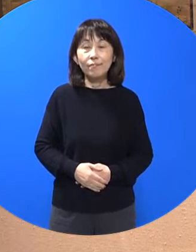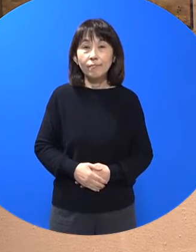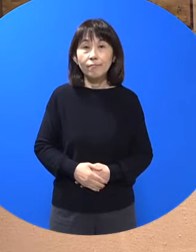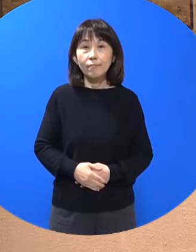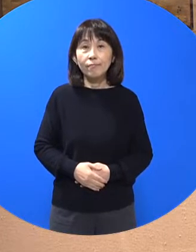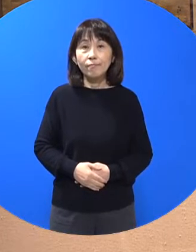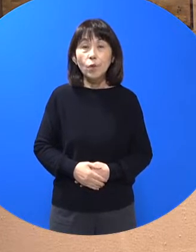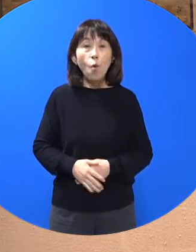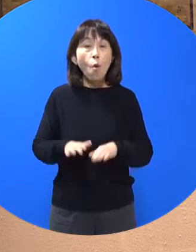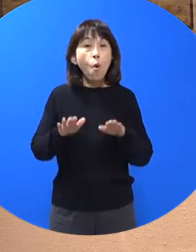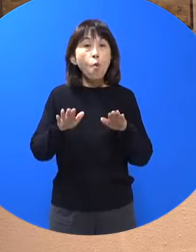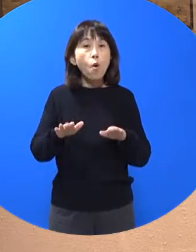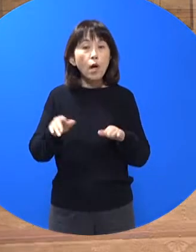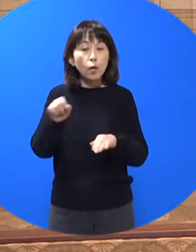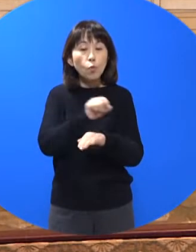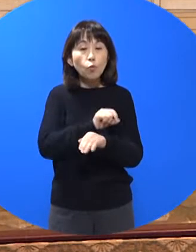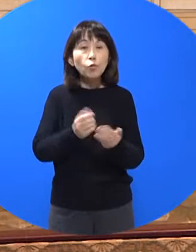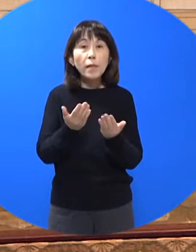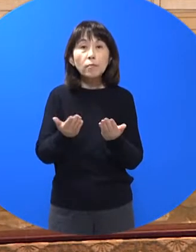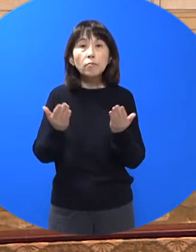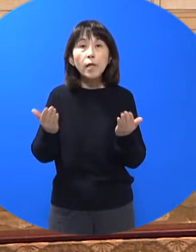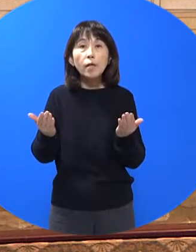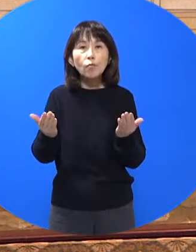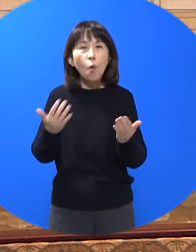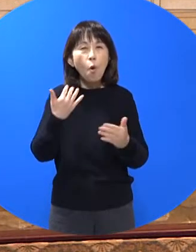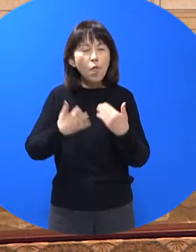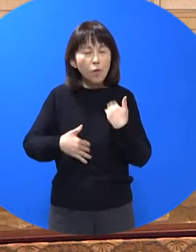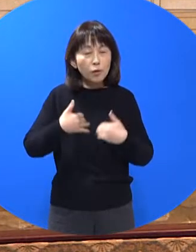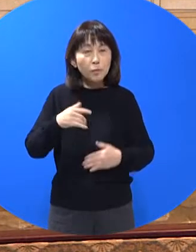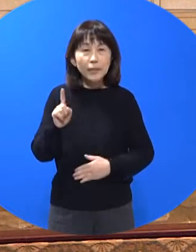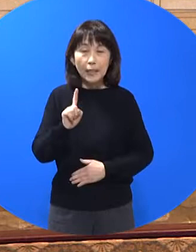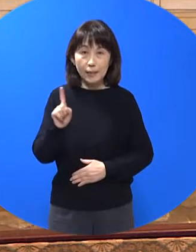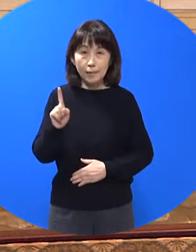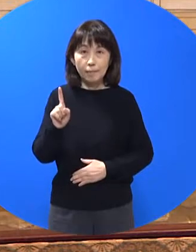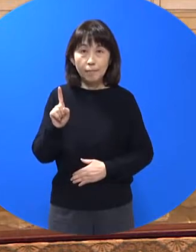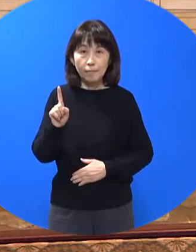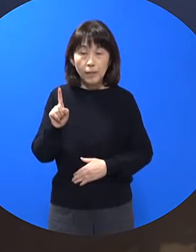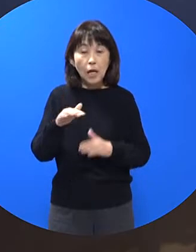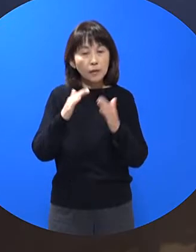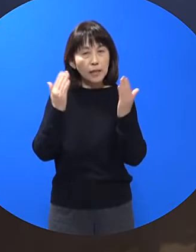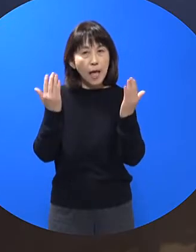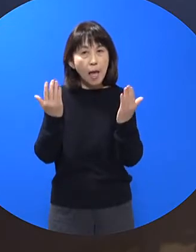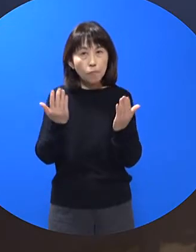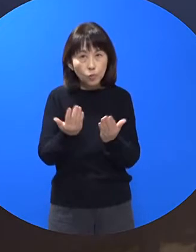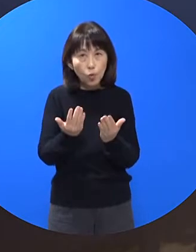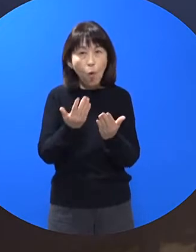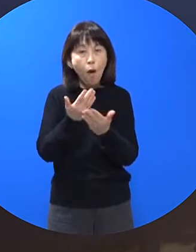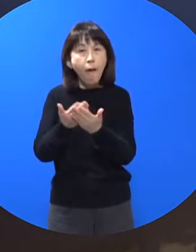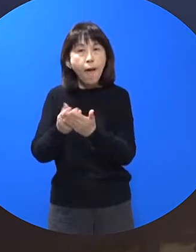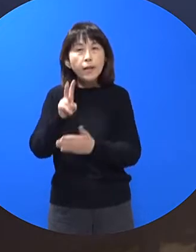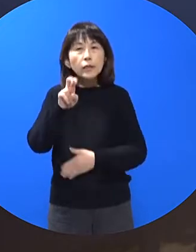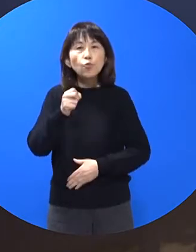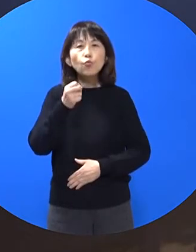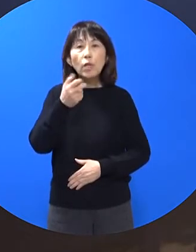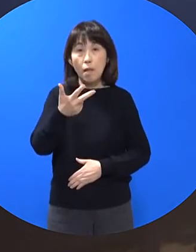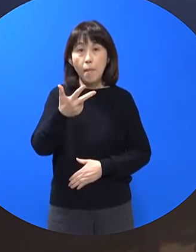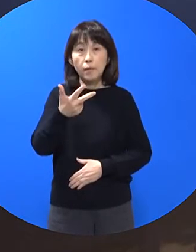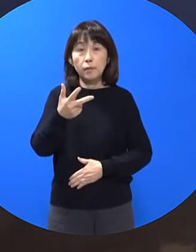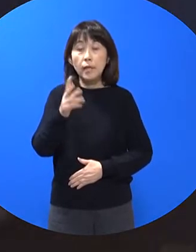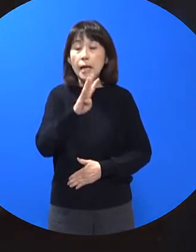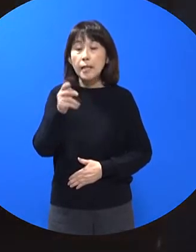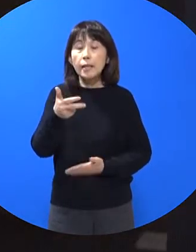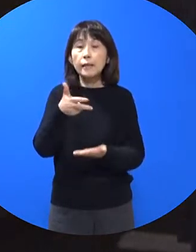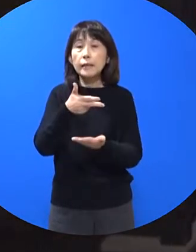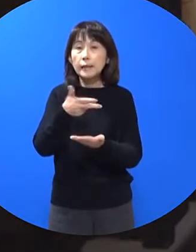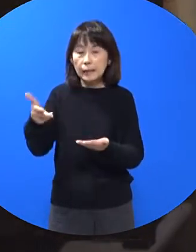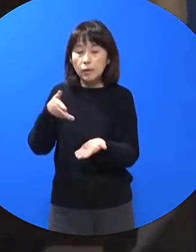さて、今回の特別展の醍醐味は、なんといっても全部で27枚に及ぶ源氏物語絵。